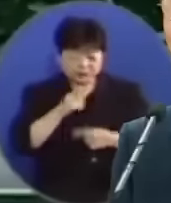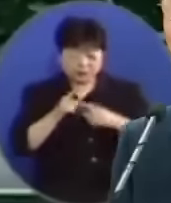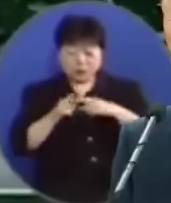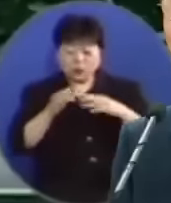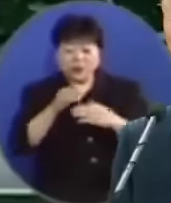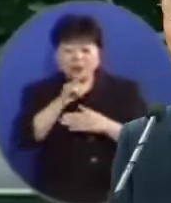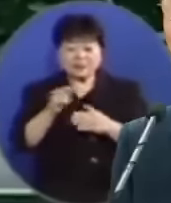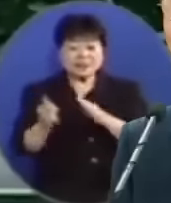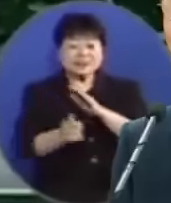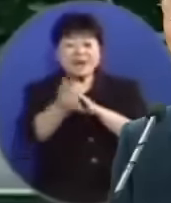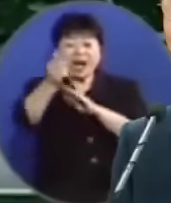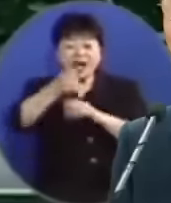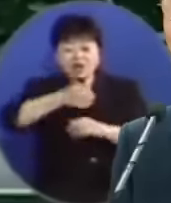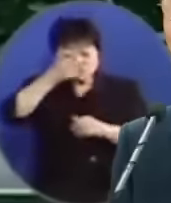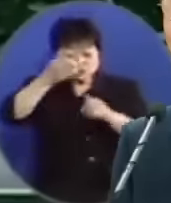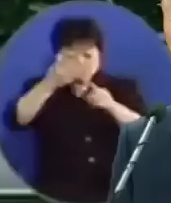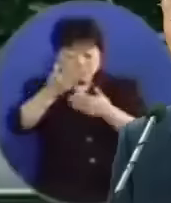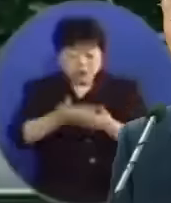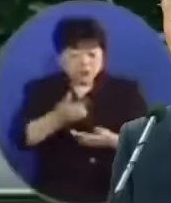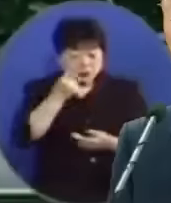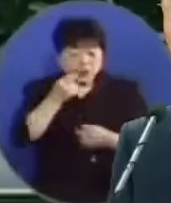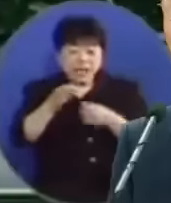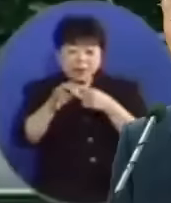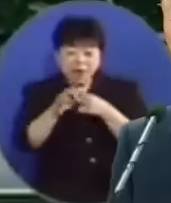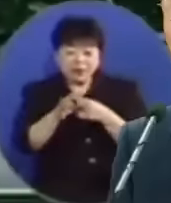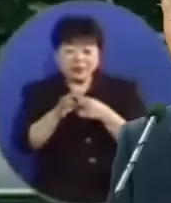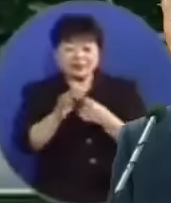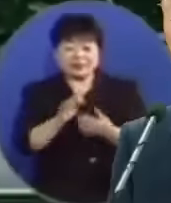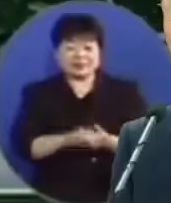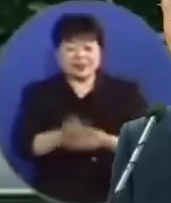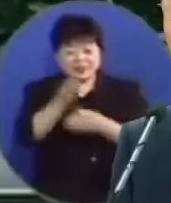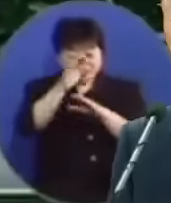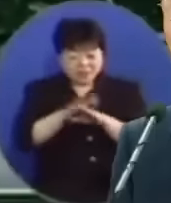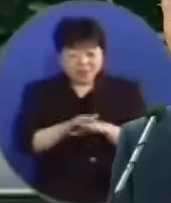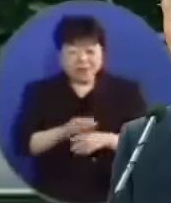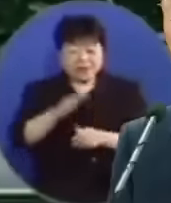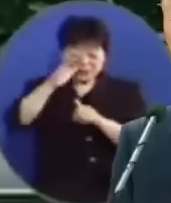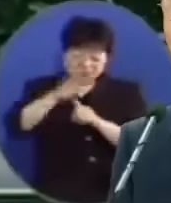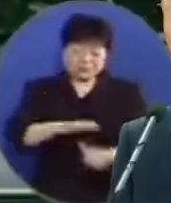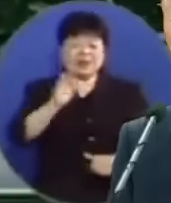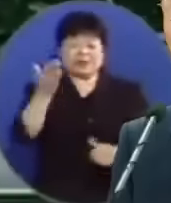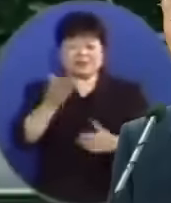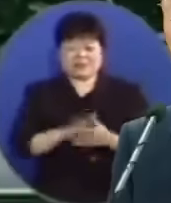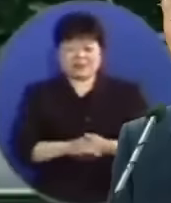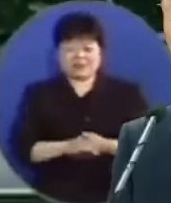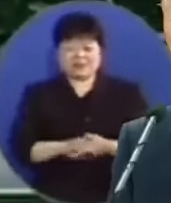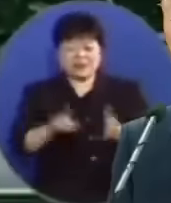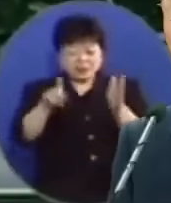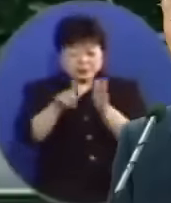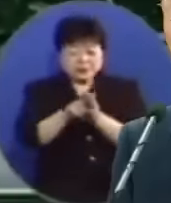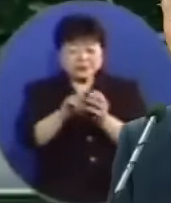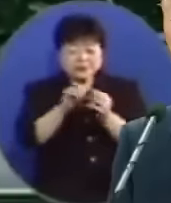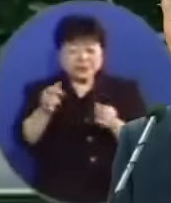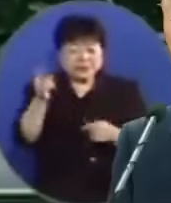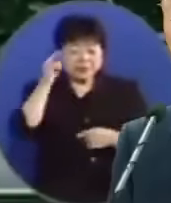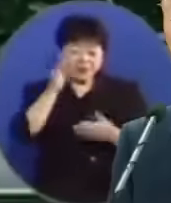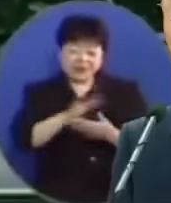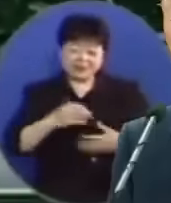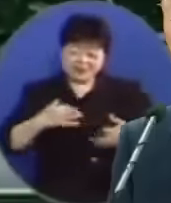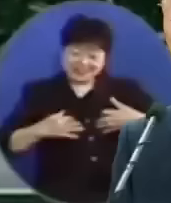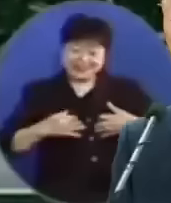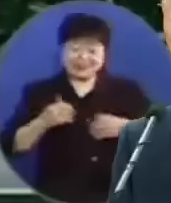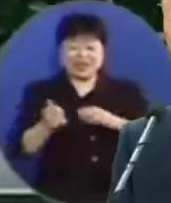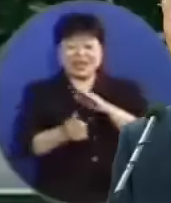교회에서 희망과 꿈을 얻지 못하면은 예배가 실패하고 마는 것입니다. 신앙에는 평안과